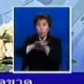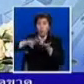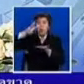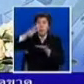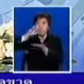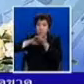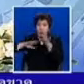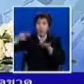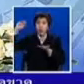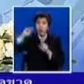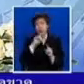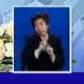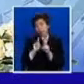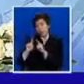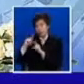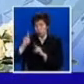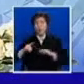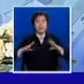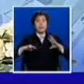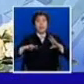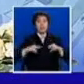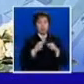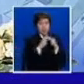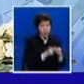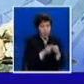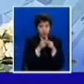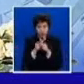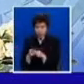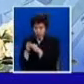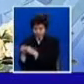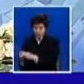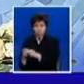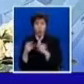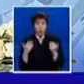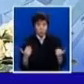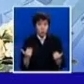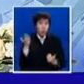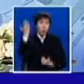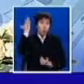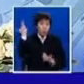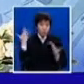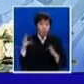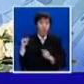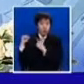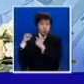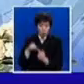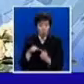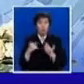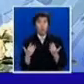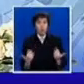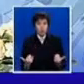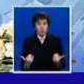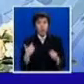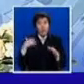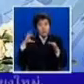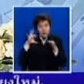นะครับซึ่งจะต้องมีความเป็นอิสระมากขึ้นวันนี้ยังเป็นอีกวันหนึ่งนะครับซึ่งยังมีกิจกรรมดีๆซึ่งสมัชชาการขับเคลื่อน